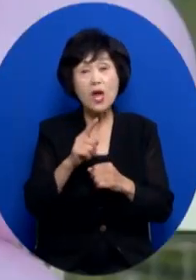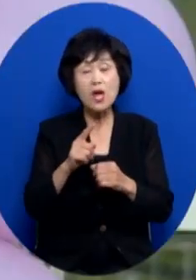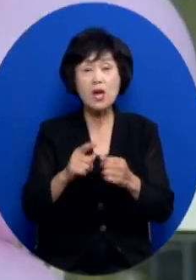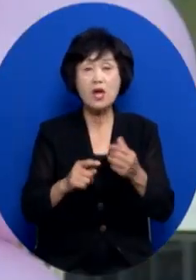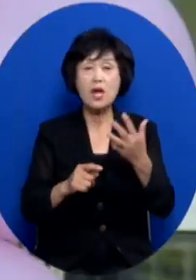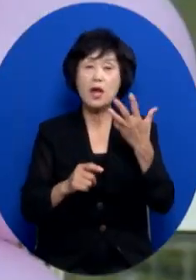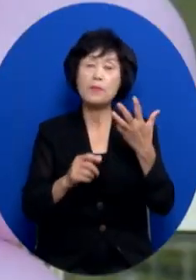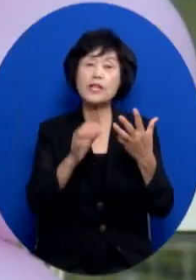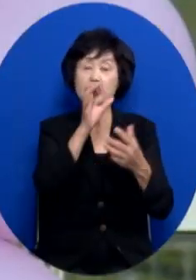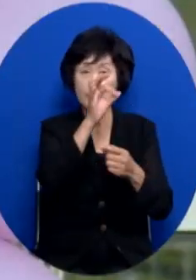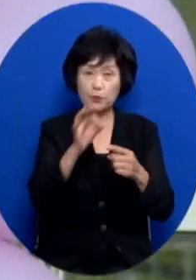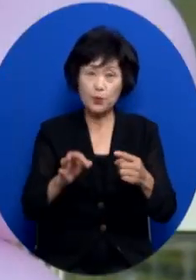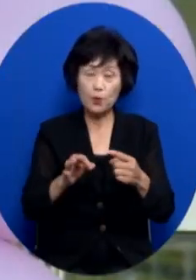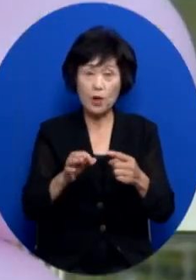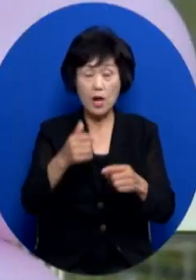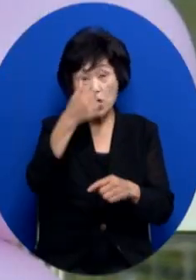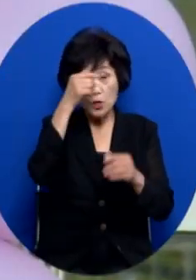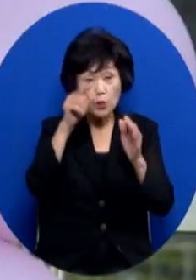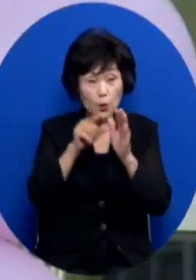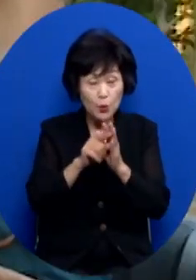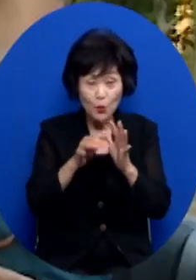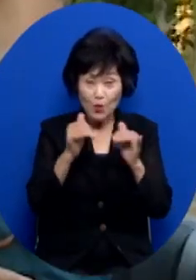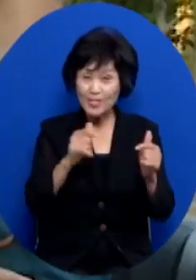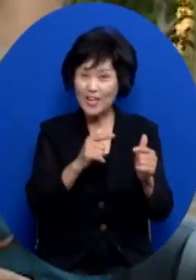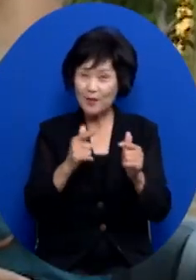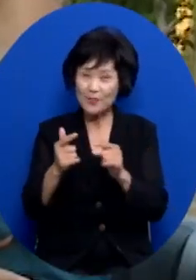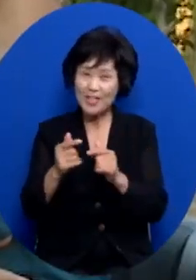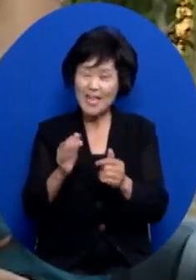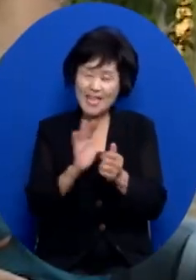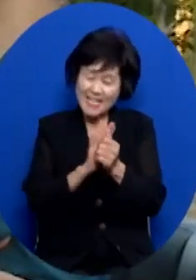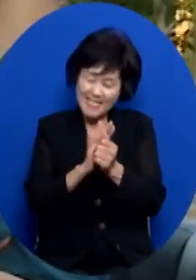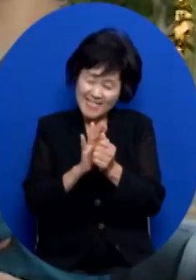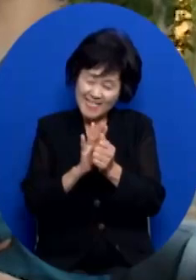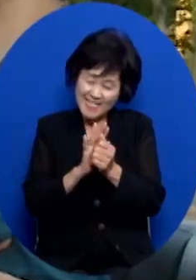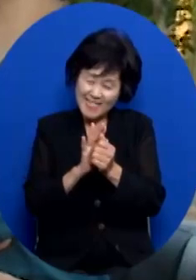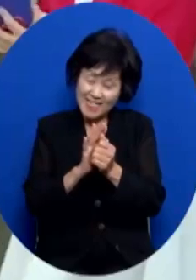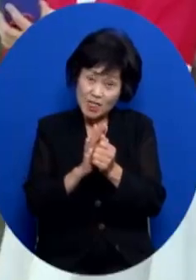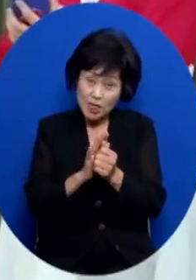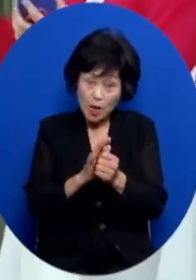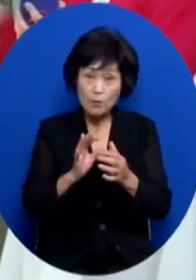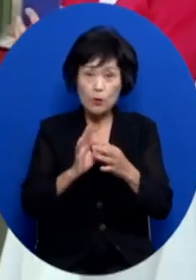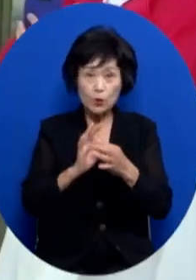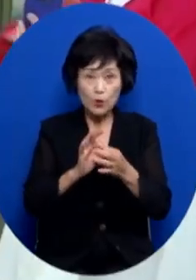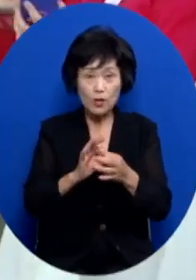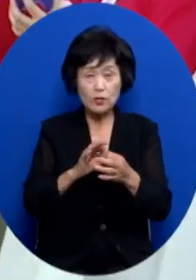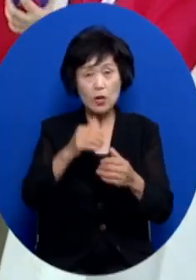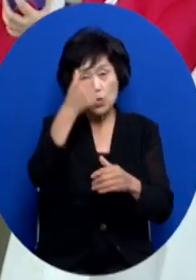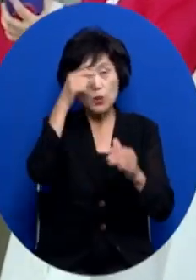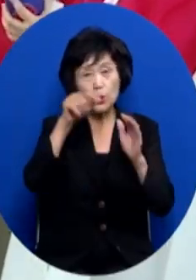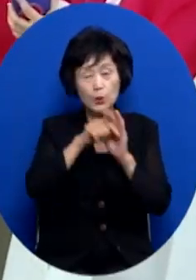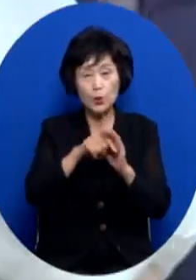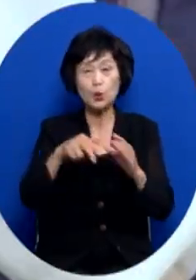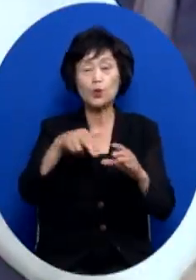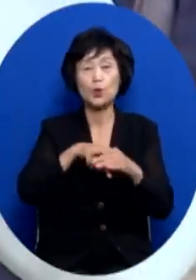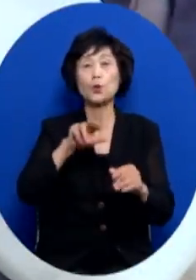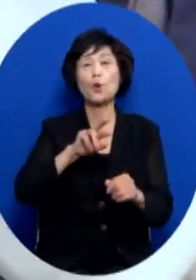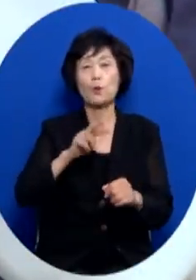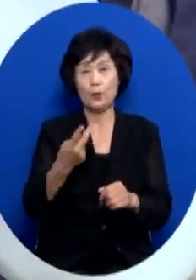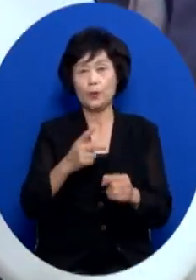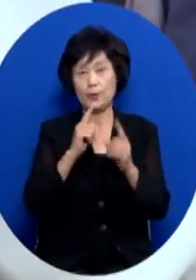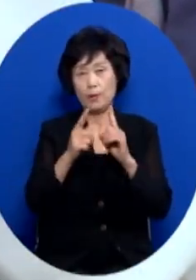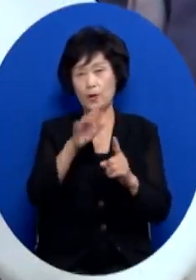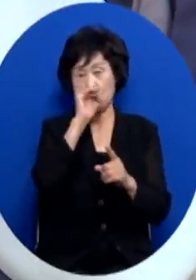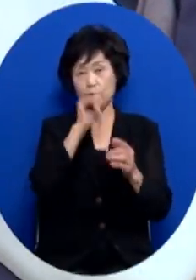80%는 기독교의은혜와 신자들의친절덕분에개종했습니다.